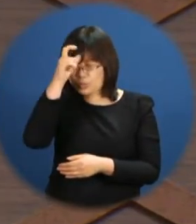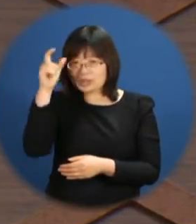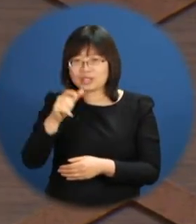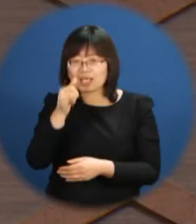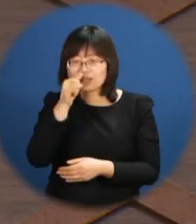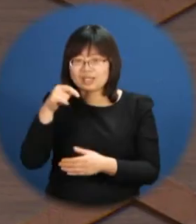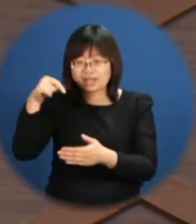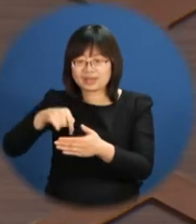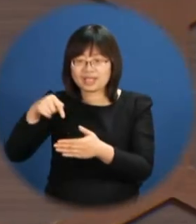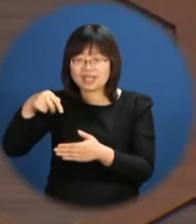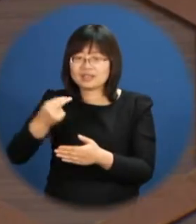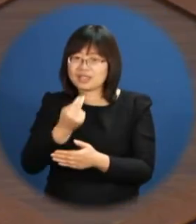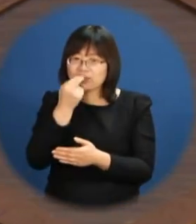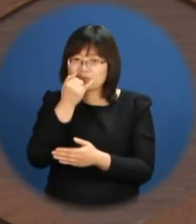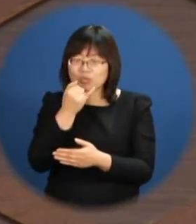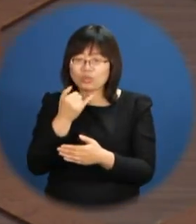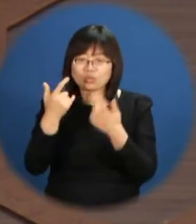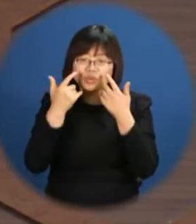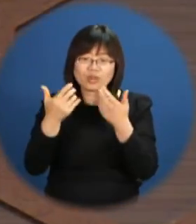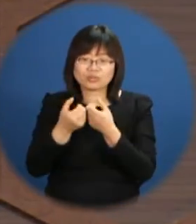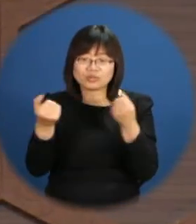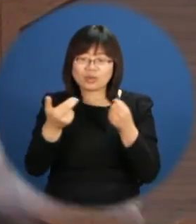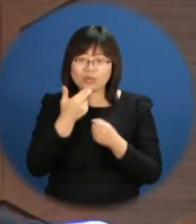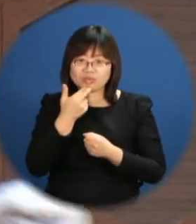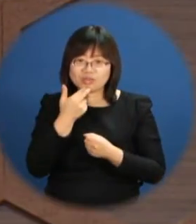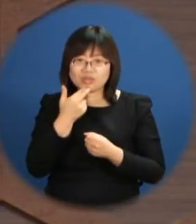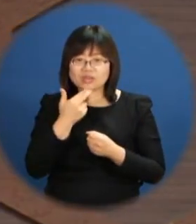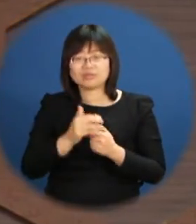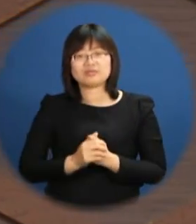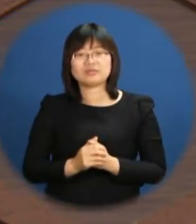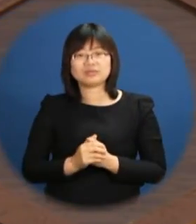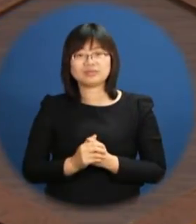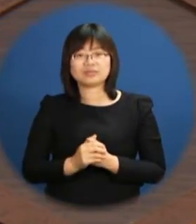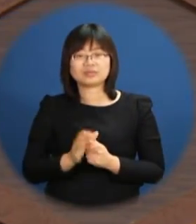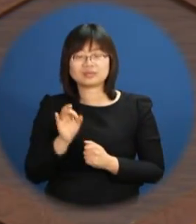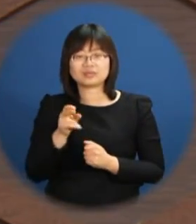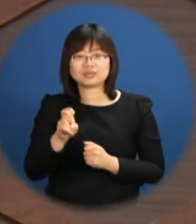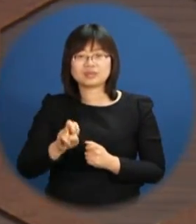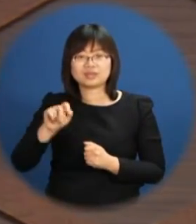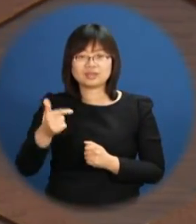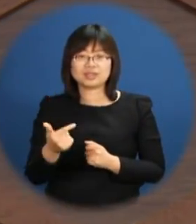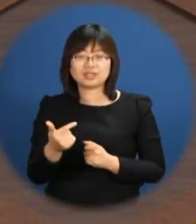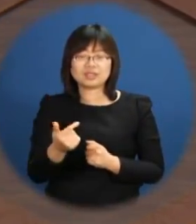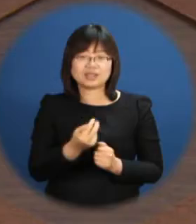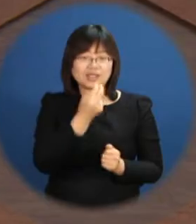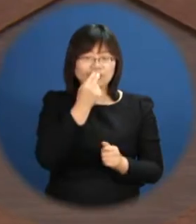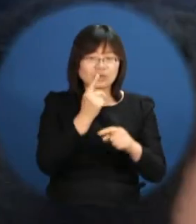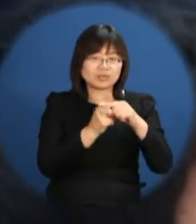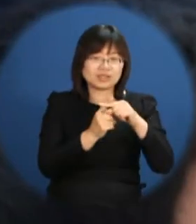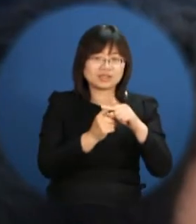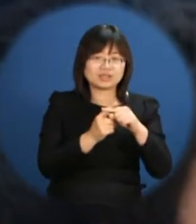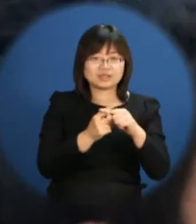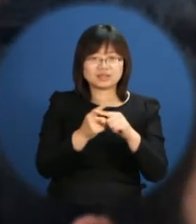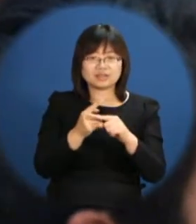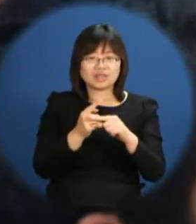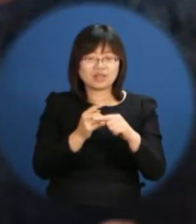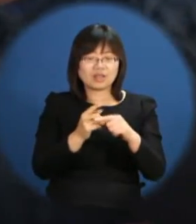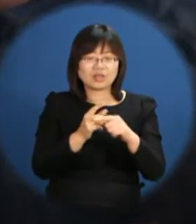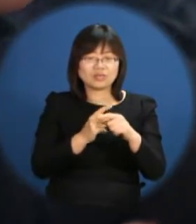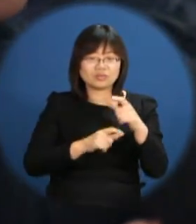지금 잘 분리가 안되는 것 뿐이지 2 이 엄 사는 산소 플러스 x